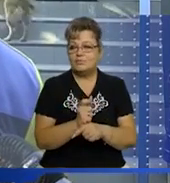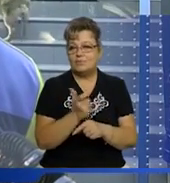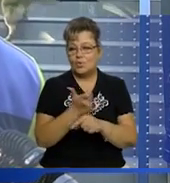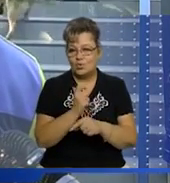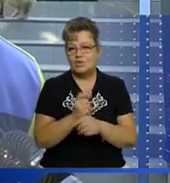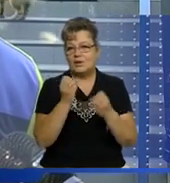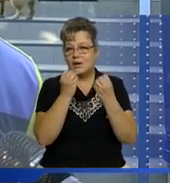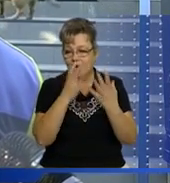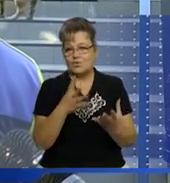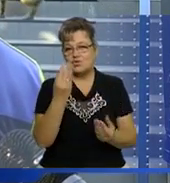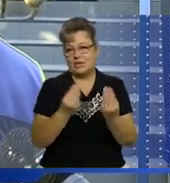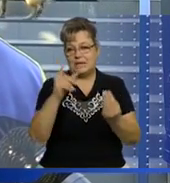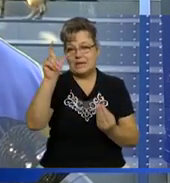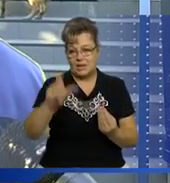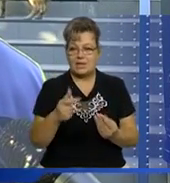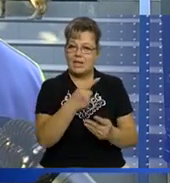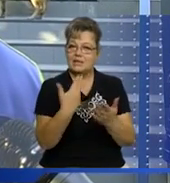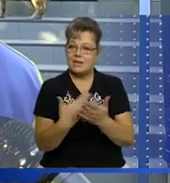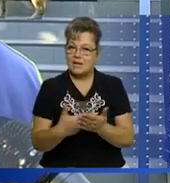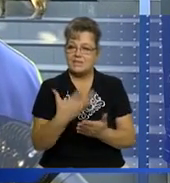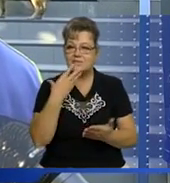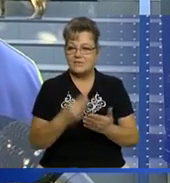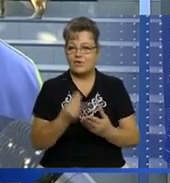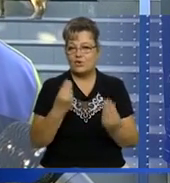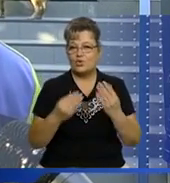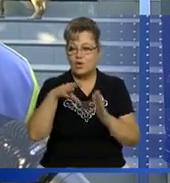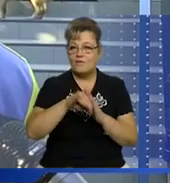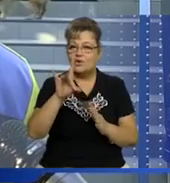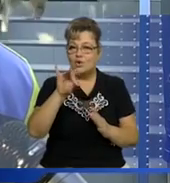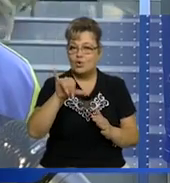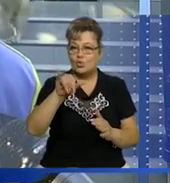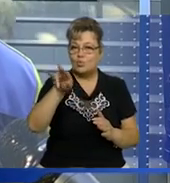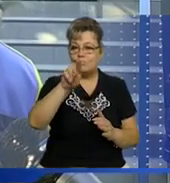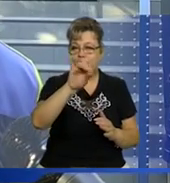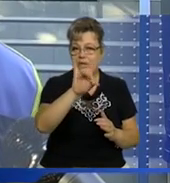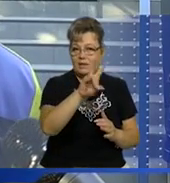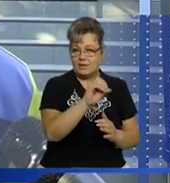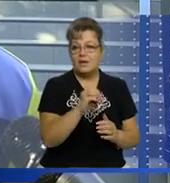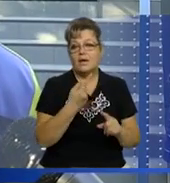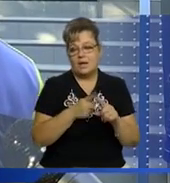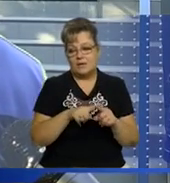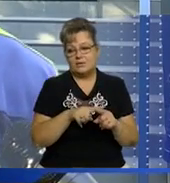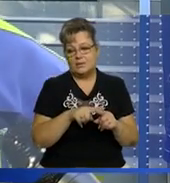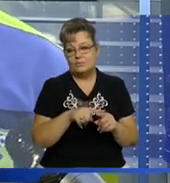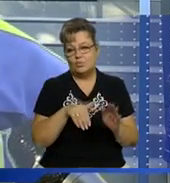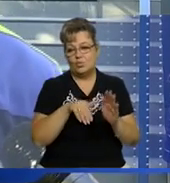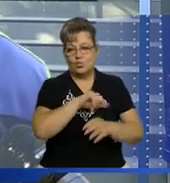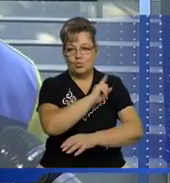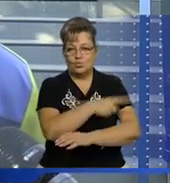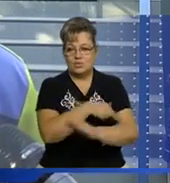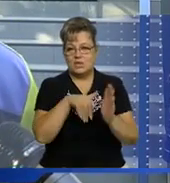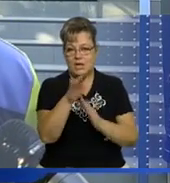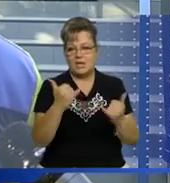очень хорошие игроки, и они это доказывали своей игрой в Рубине. Поэтому однозначно это очень хорошее усиление для нас. И тем более